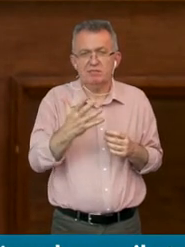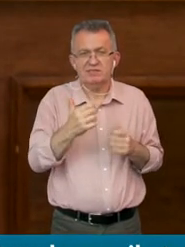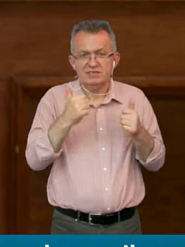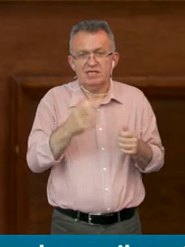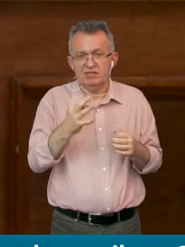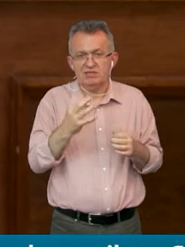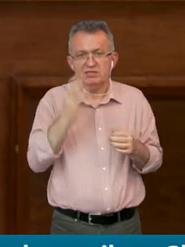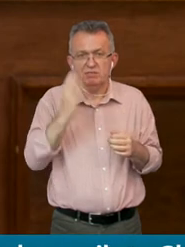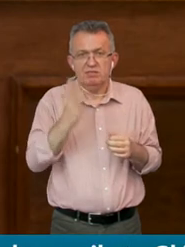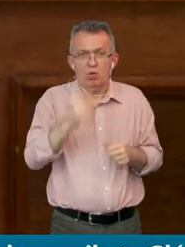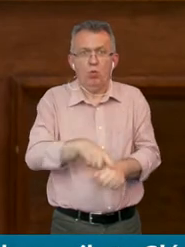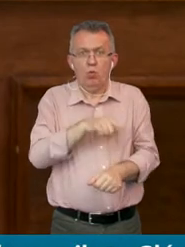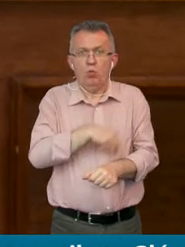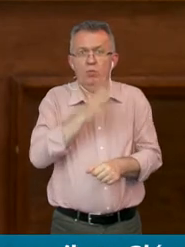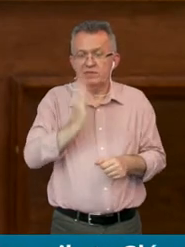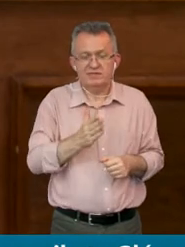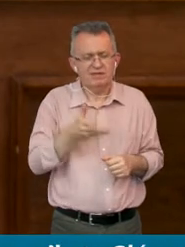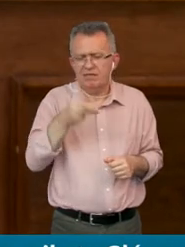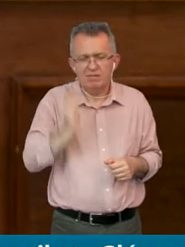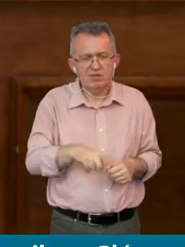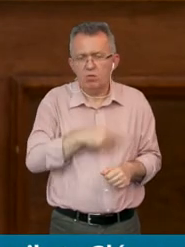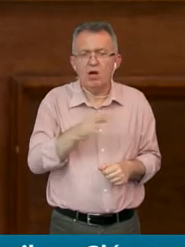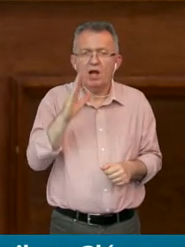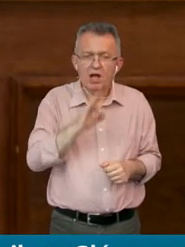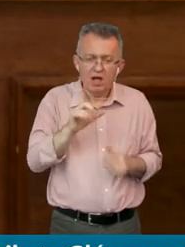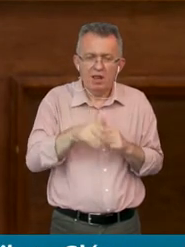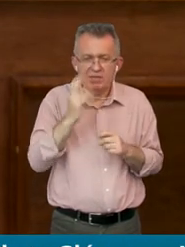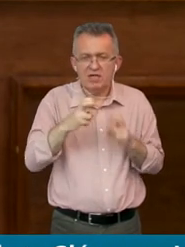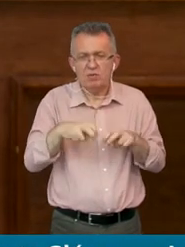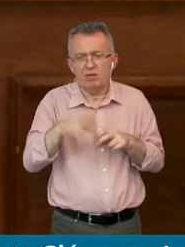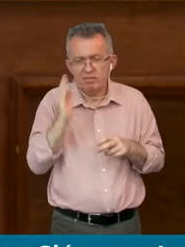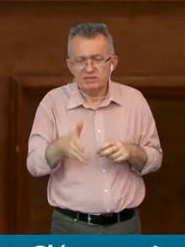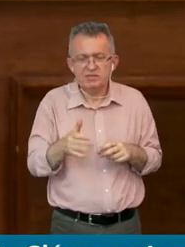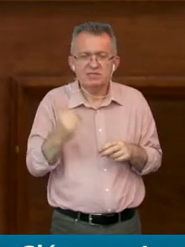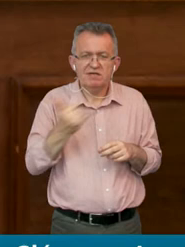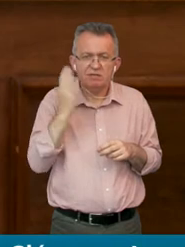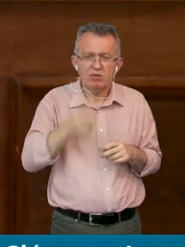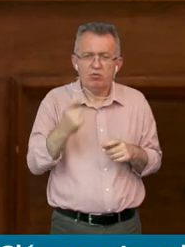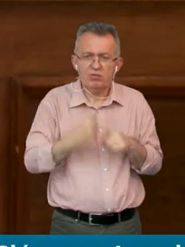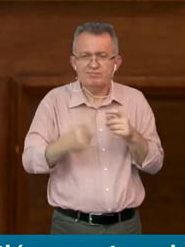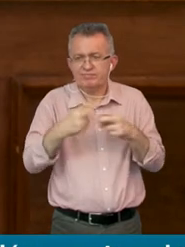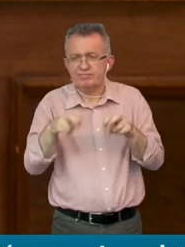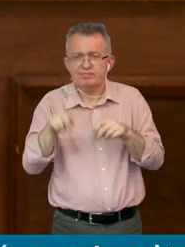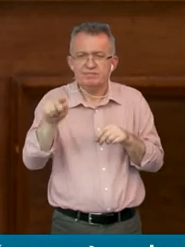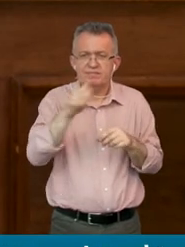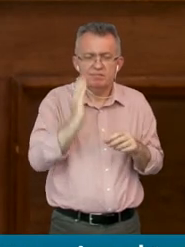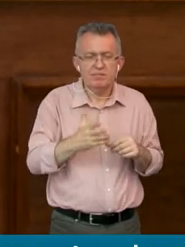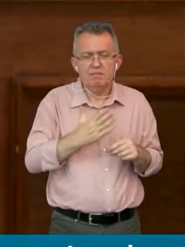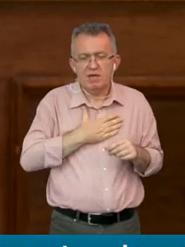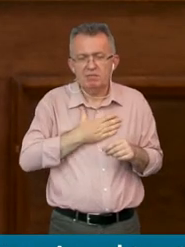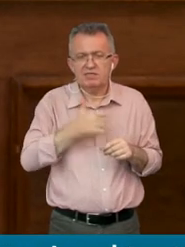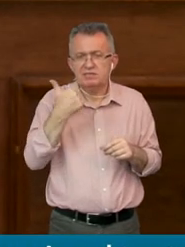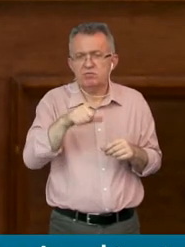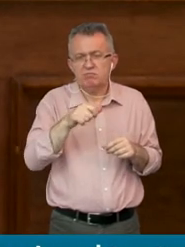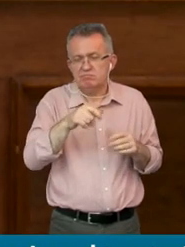jest dzisiaj, będzie trwał bardzo, bardzo długo, bo tak nie będzie, ale zawsze będą jakieś remonty i zawsze będą jakieś modernizacje, ponieważ mamy setki